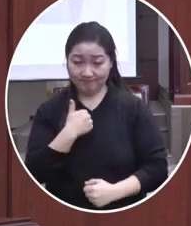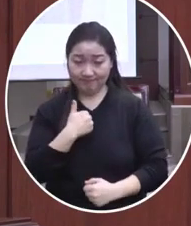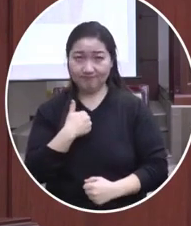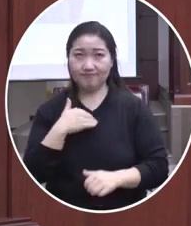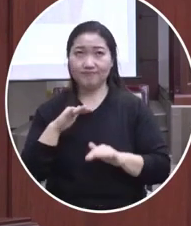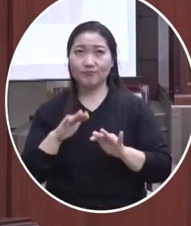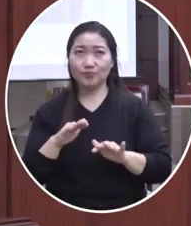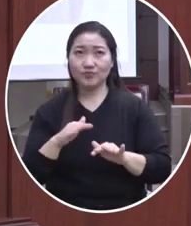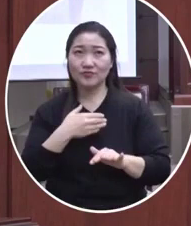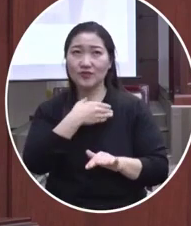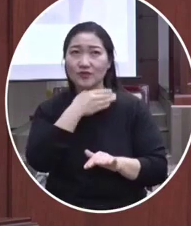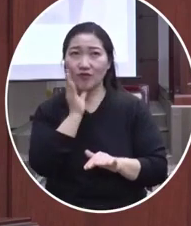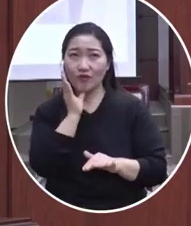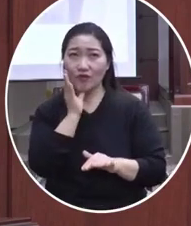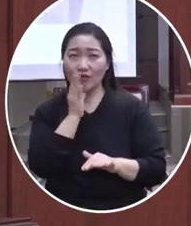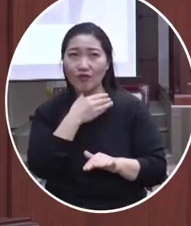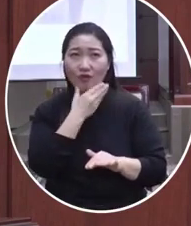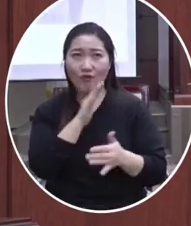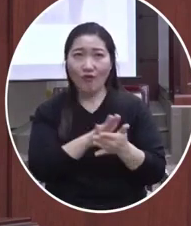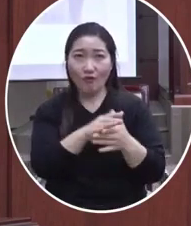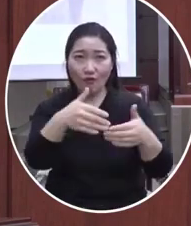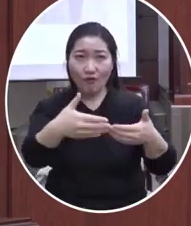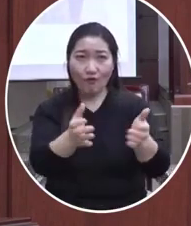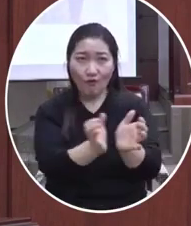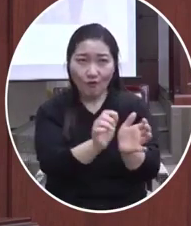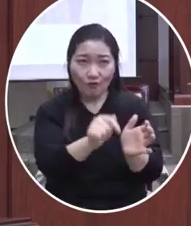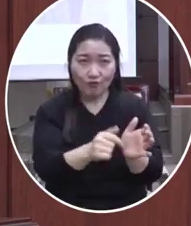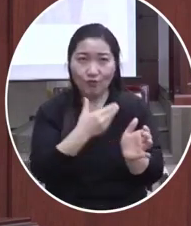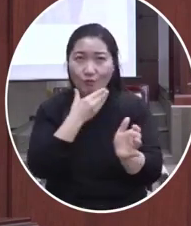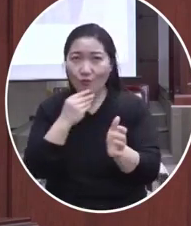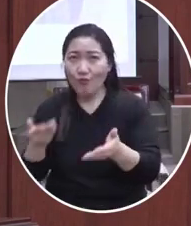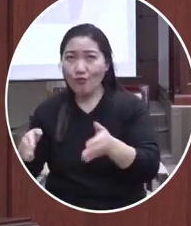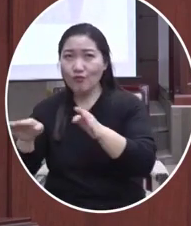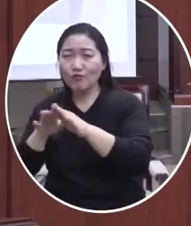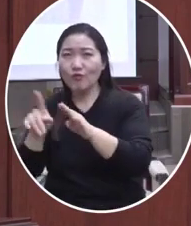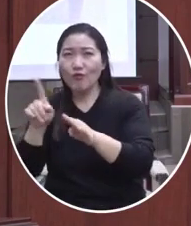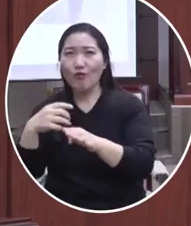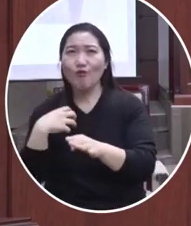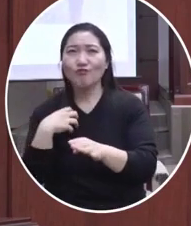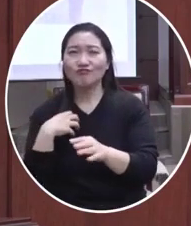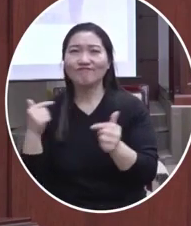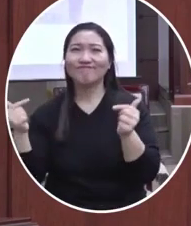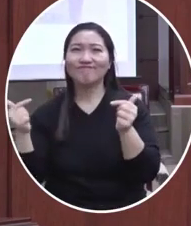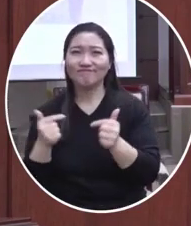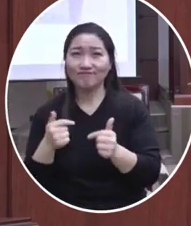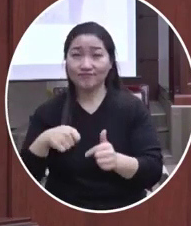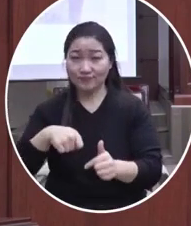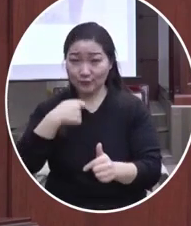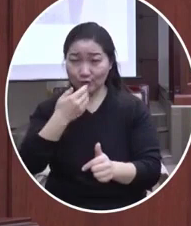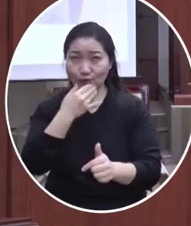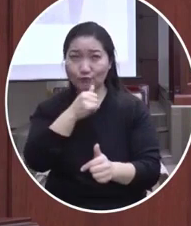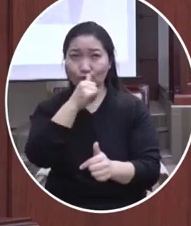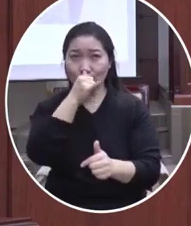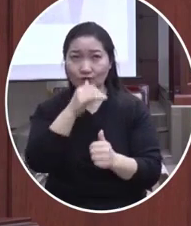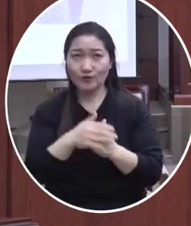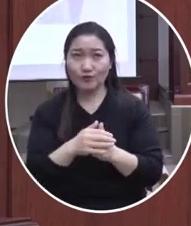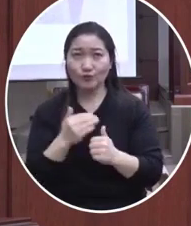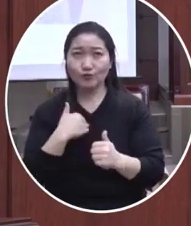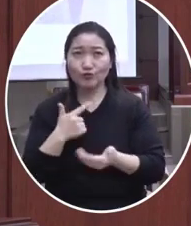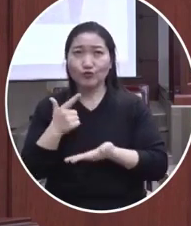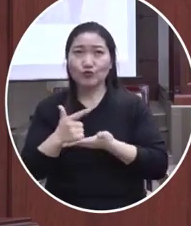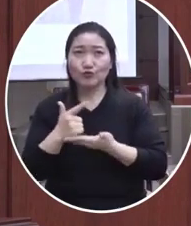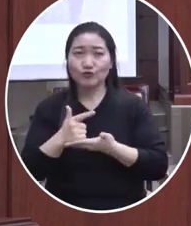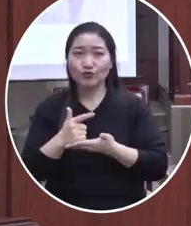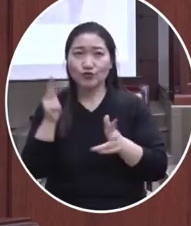본 의원은 우리 어르신들이 경로당을 비롯한 주변 복지시설에서 부담 없이 편하게 식사하실 수